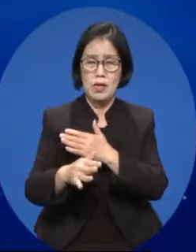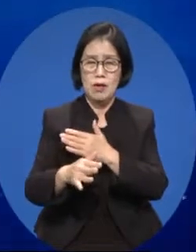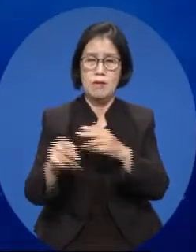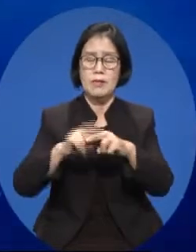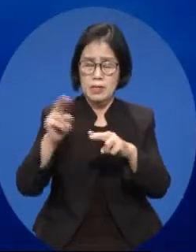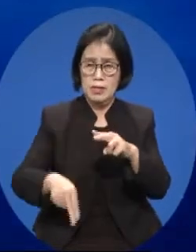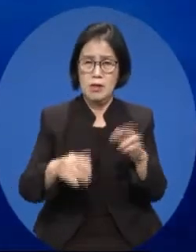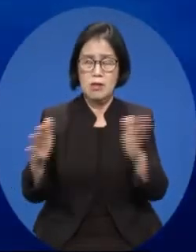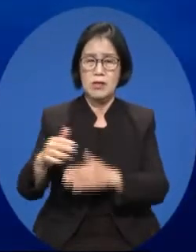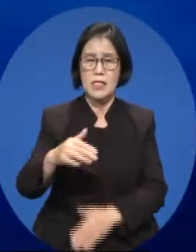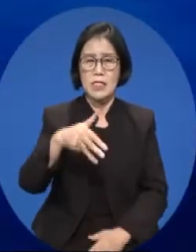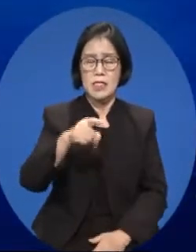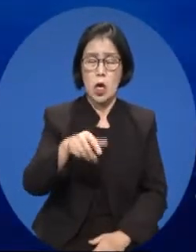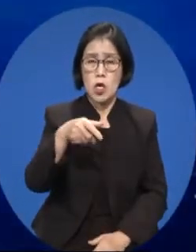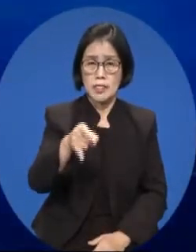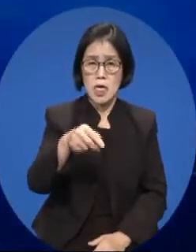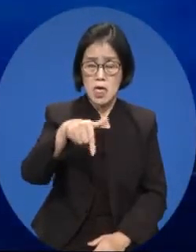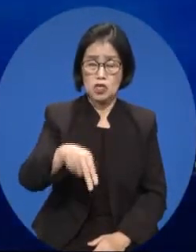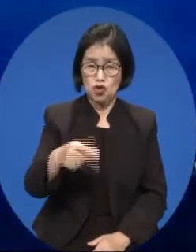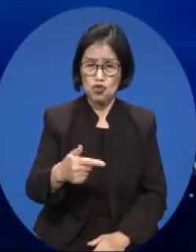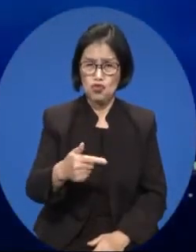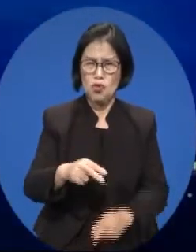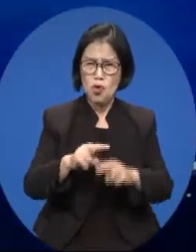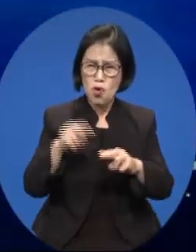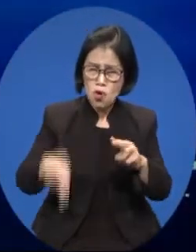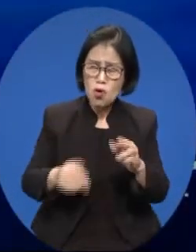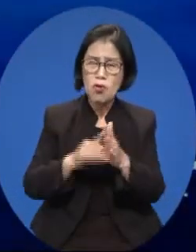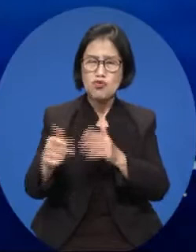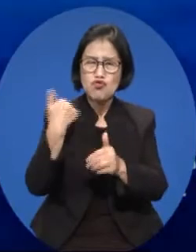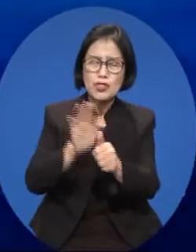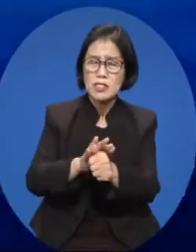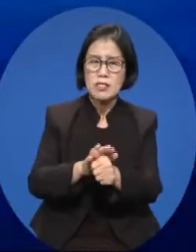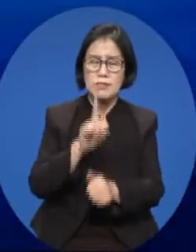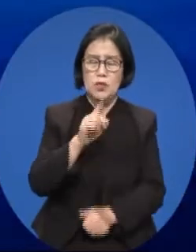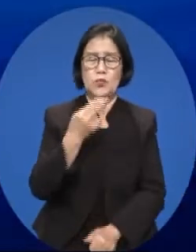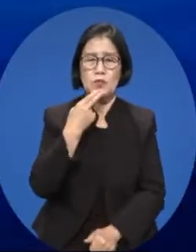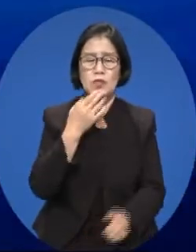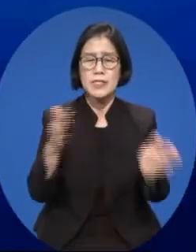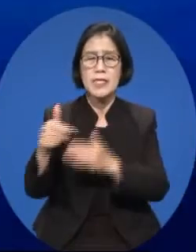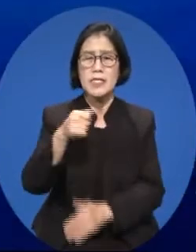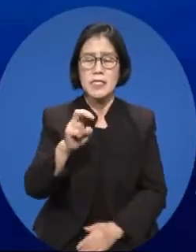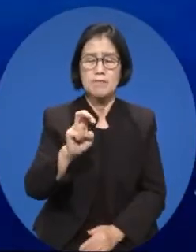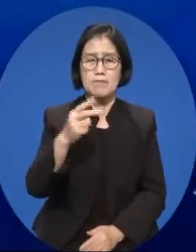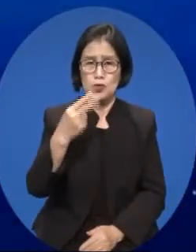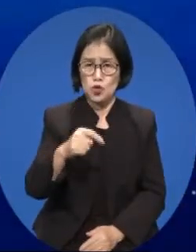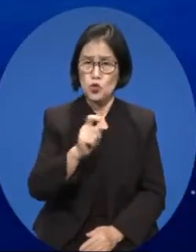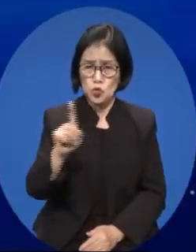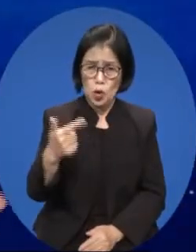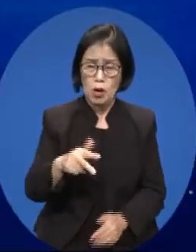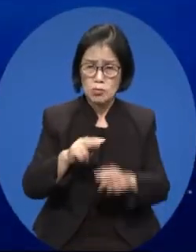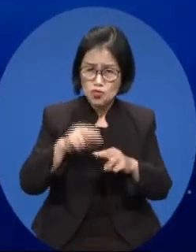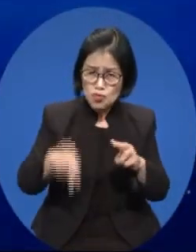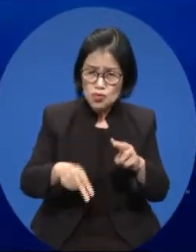때는 누구를 지지한다는 뜻을 밝히지 않았는데 이번에 김두관 후보는 이제 명제를 지지한다 라고 분명하게 얘기를 했습니다 이